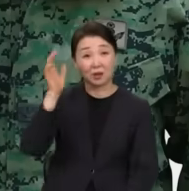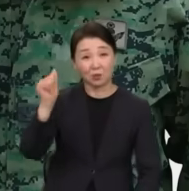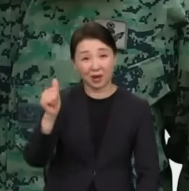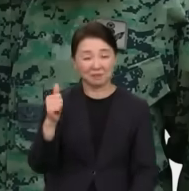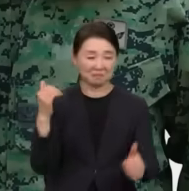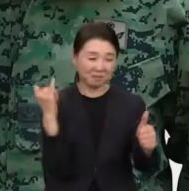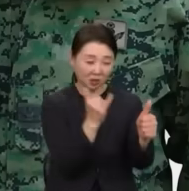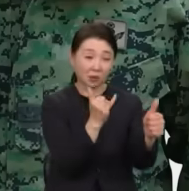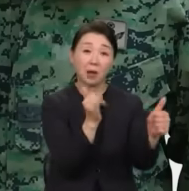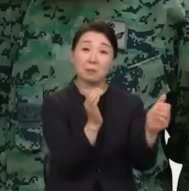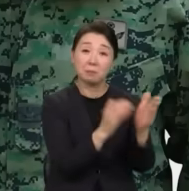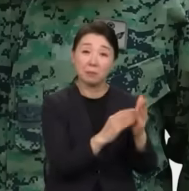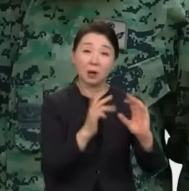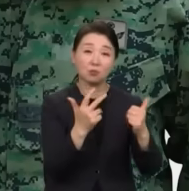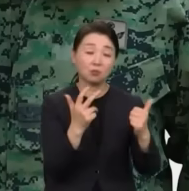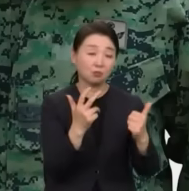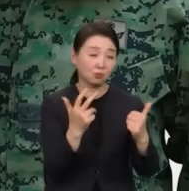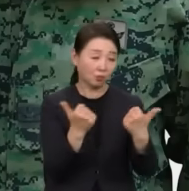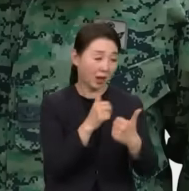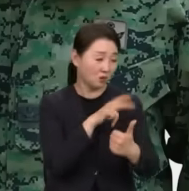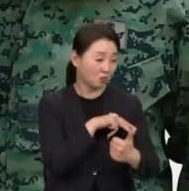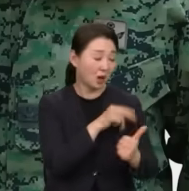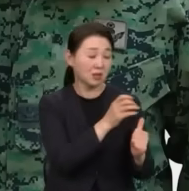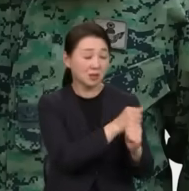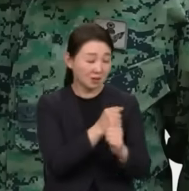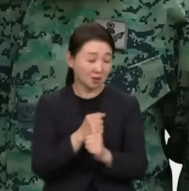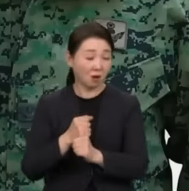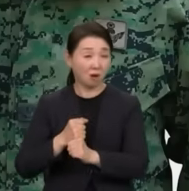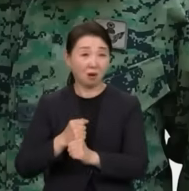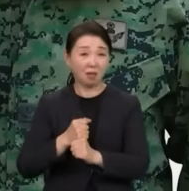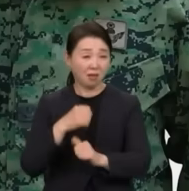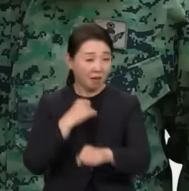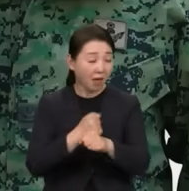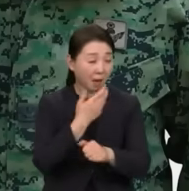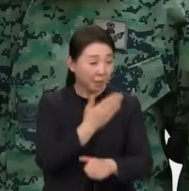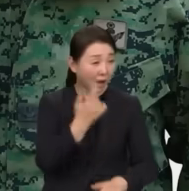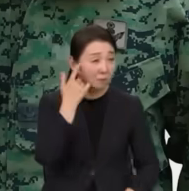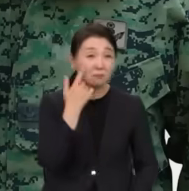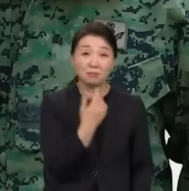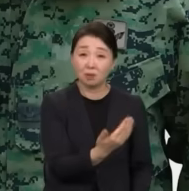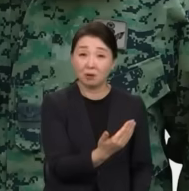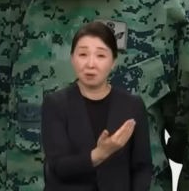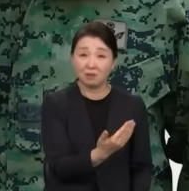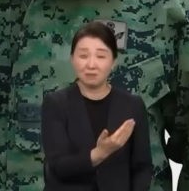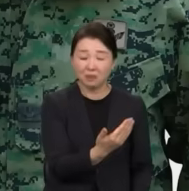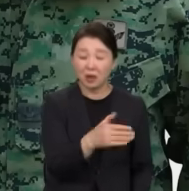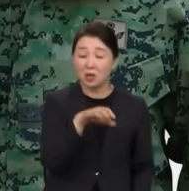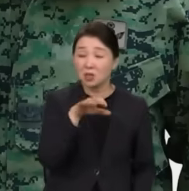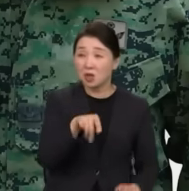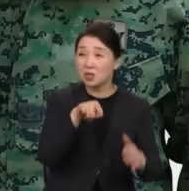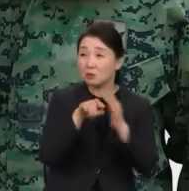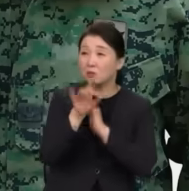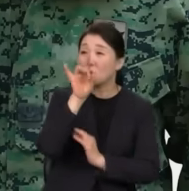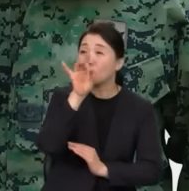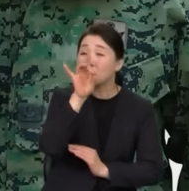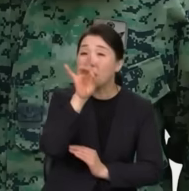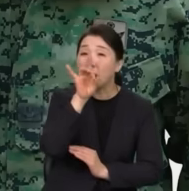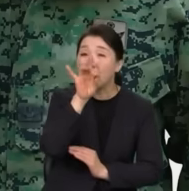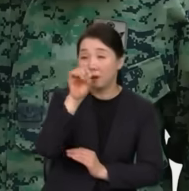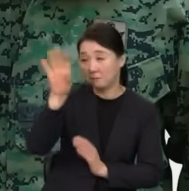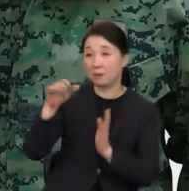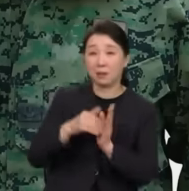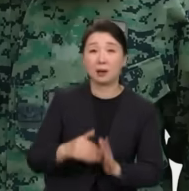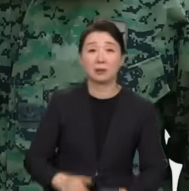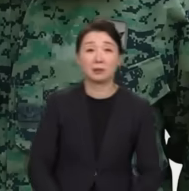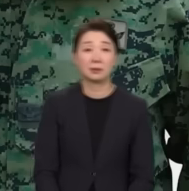전화로 국회의원들을 끌어내라는데 가능하겠냐라고 물었고 본인은 현장 진입도 안 되니 불가하다라고